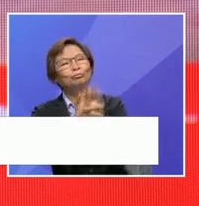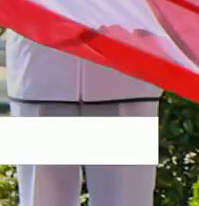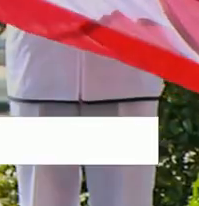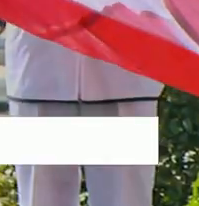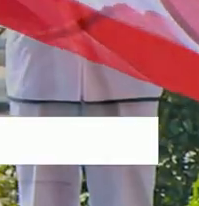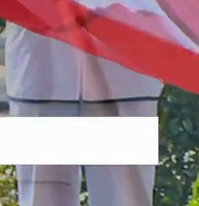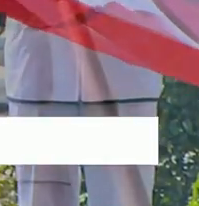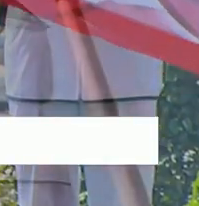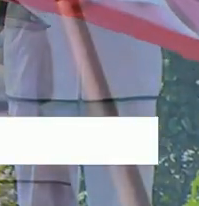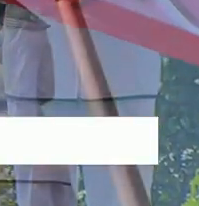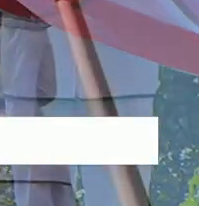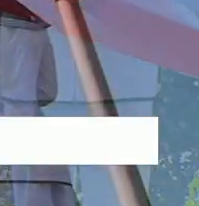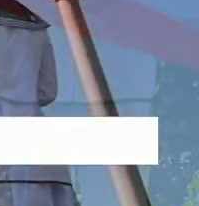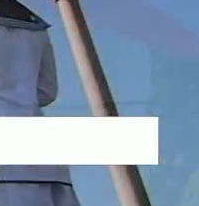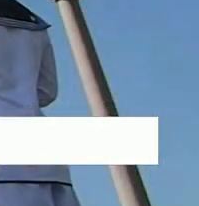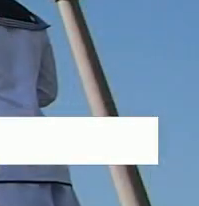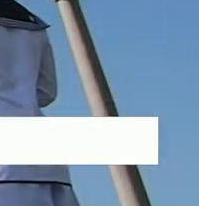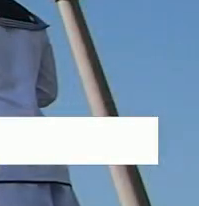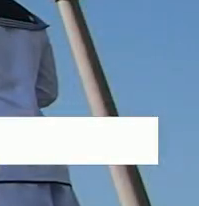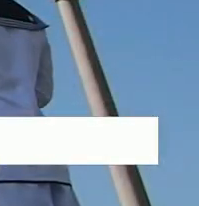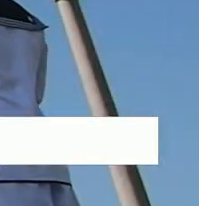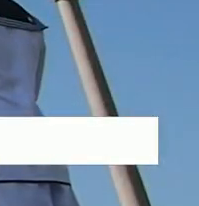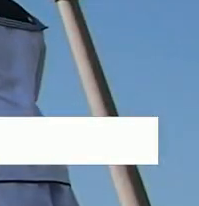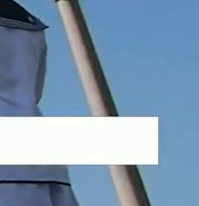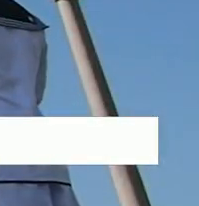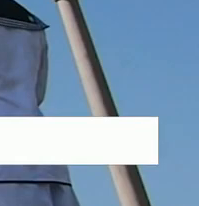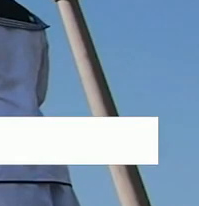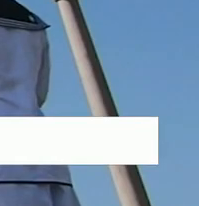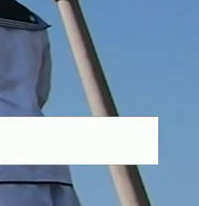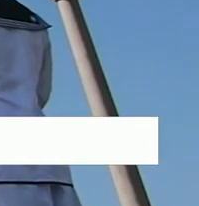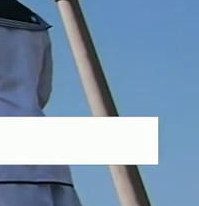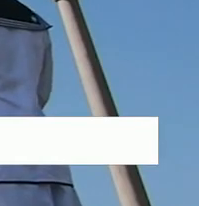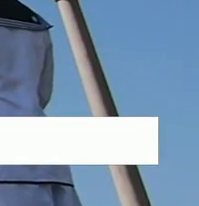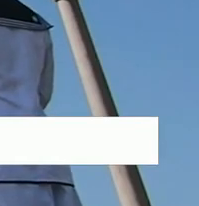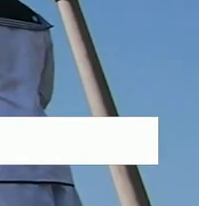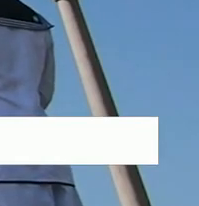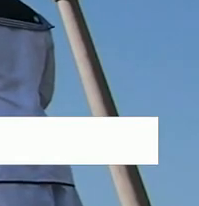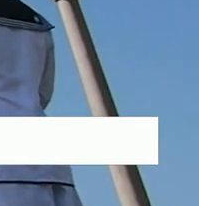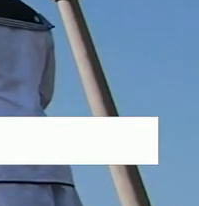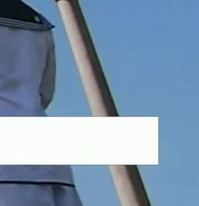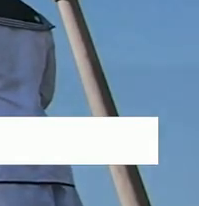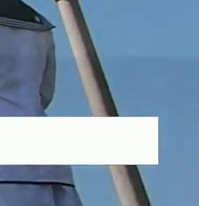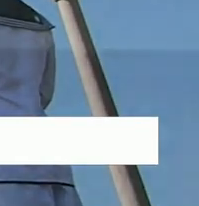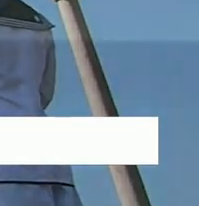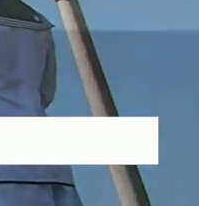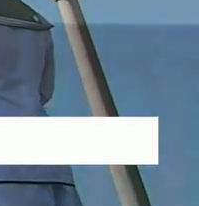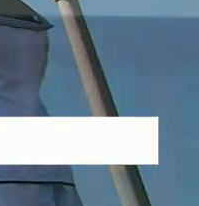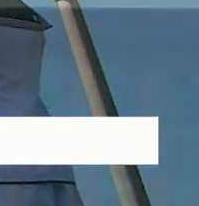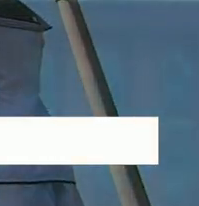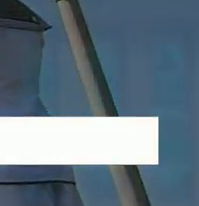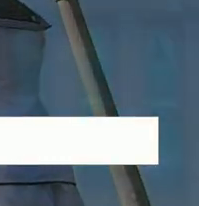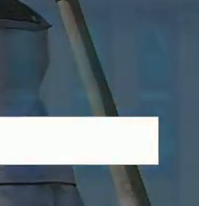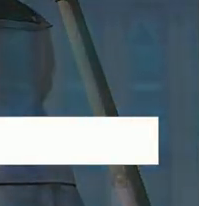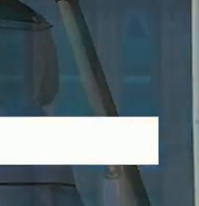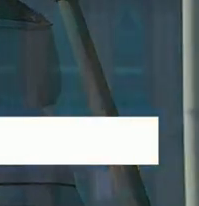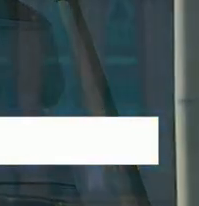19 blog berkata demikian Di Majlis pelancaran bulan kebangsaan dan kibar jalur Gemilang 2021 pada Sabtu